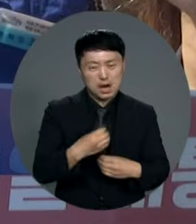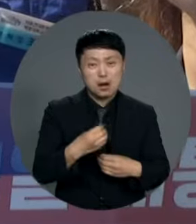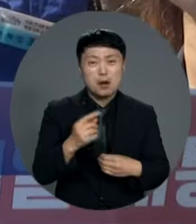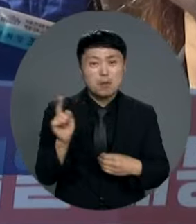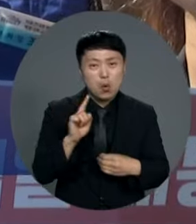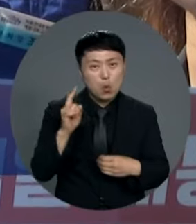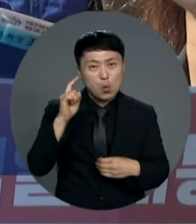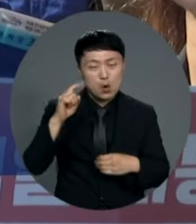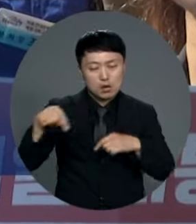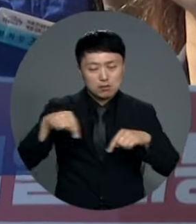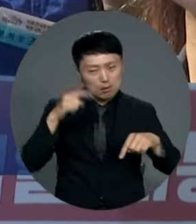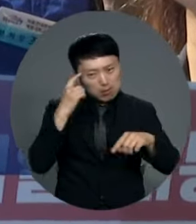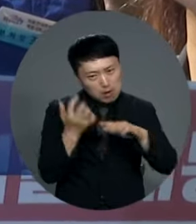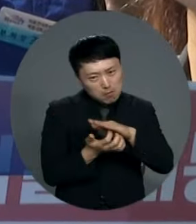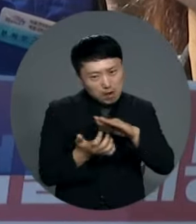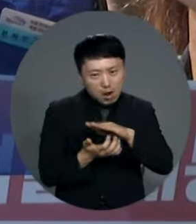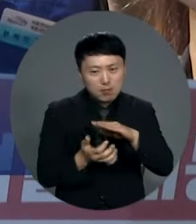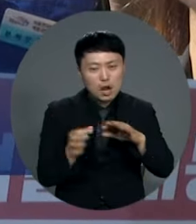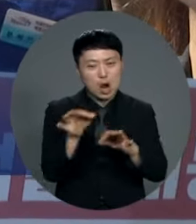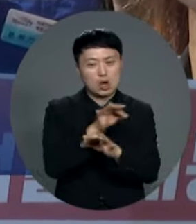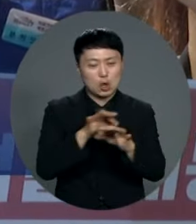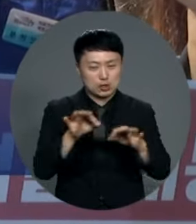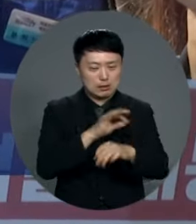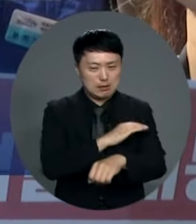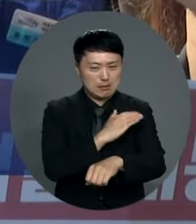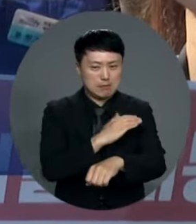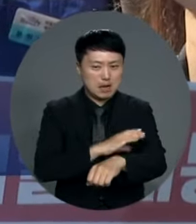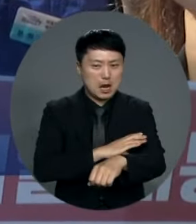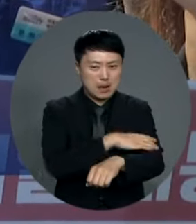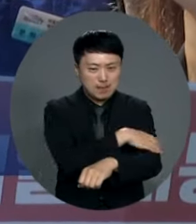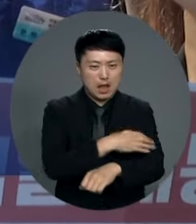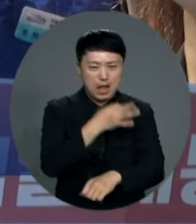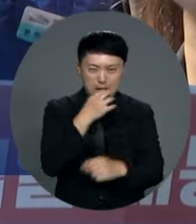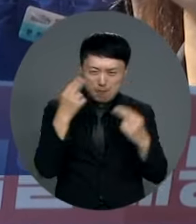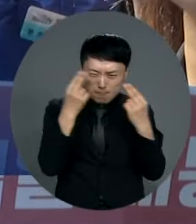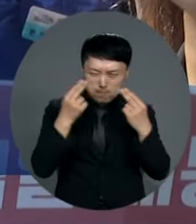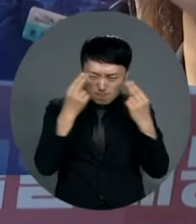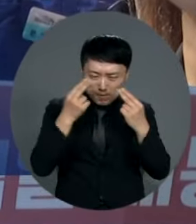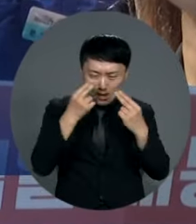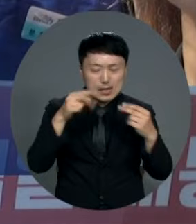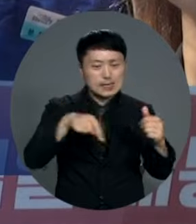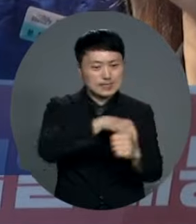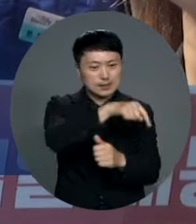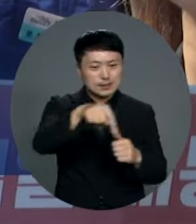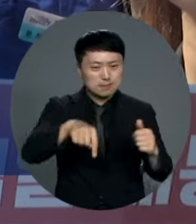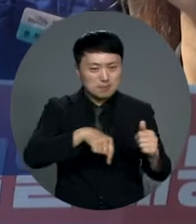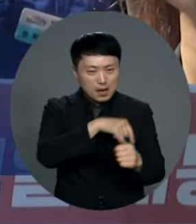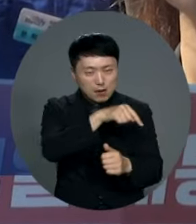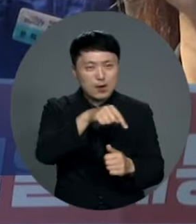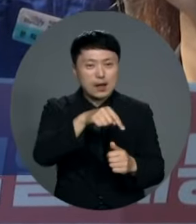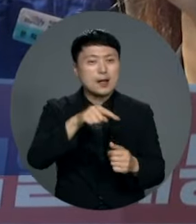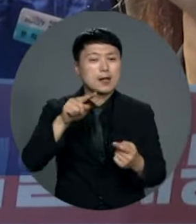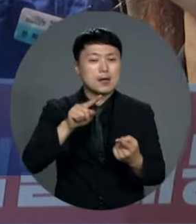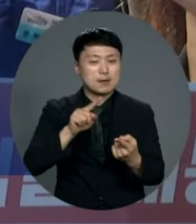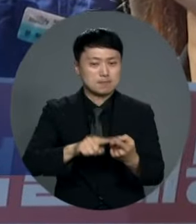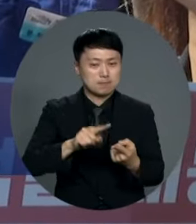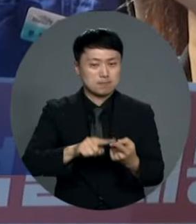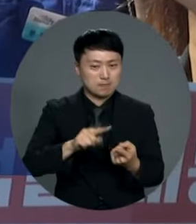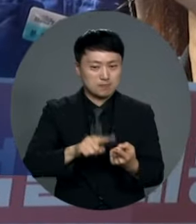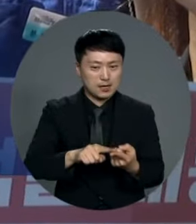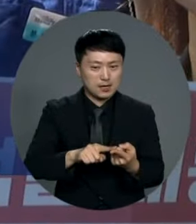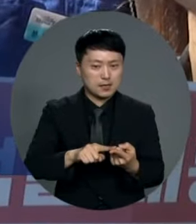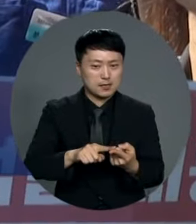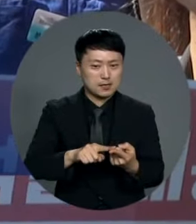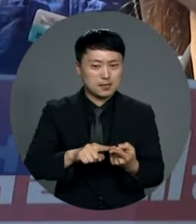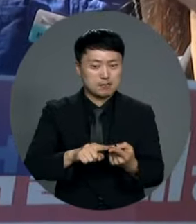사회경제적이든 권력과 기득권을 유지하고 가진 자가 더 가지려고 하는 지금의